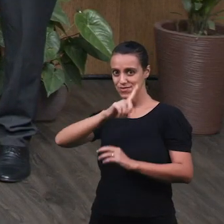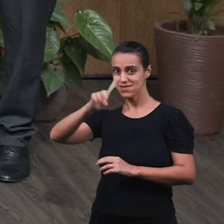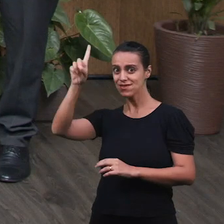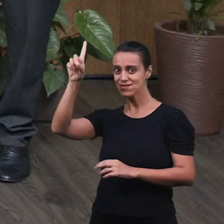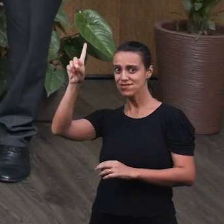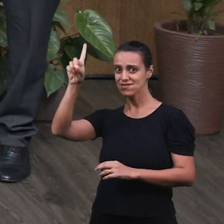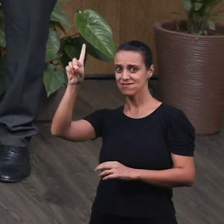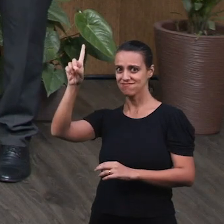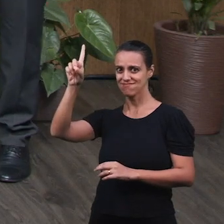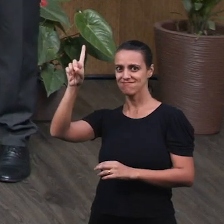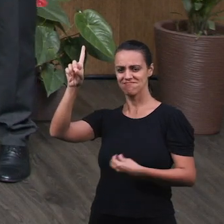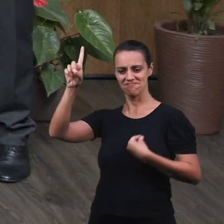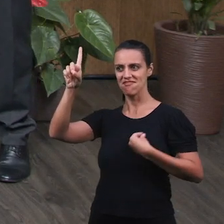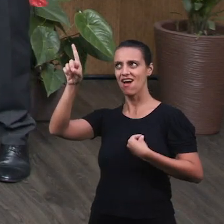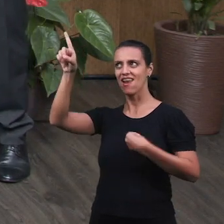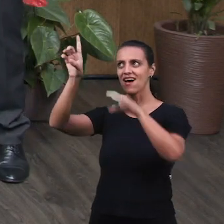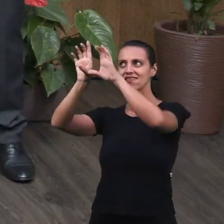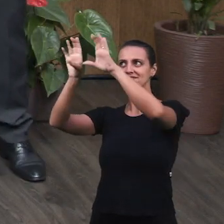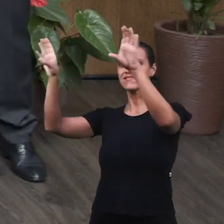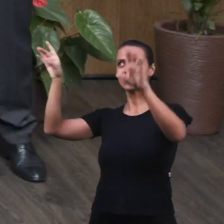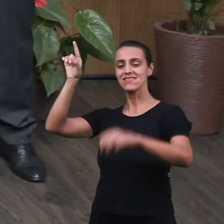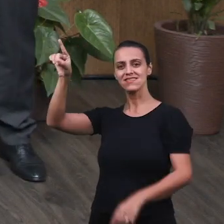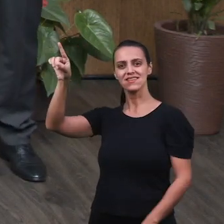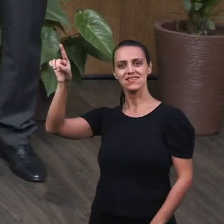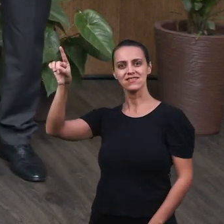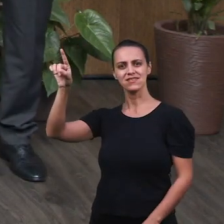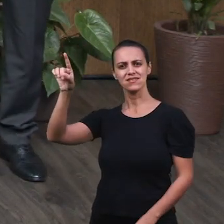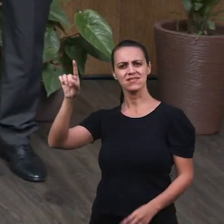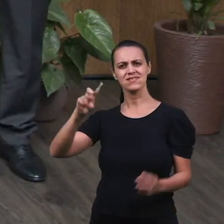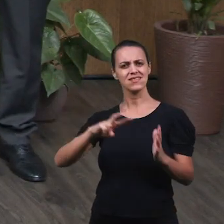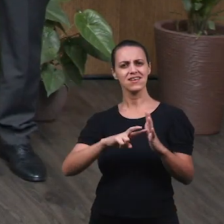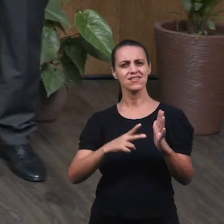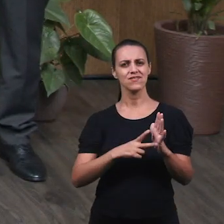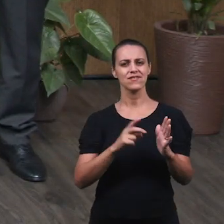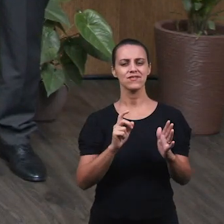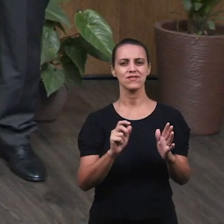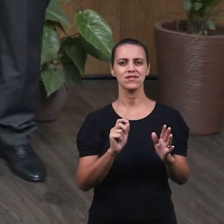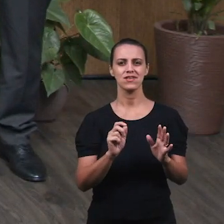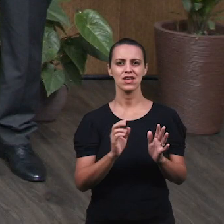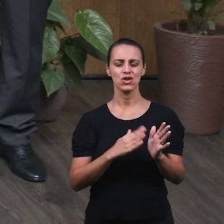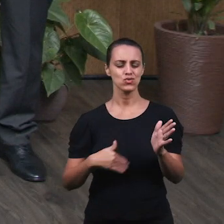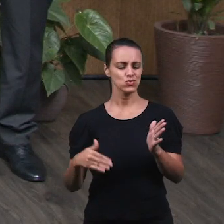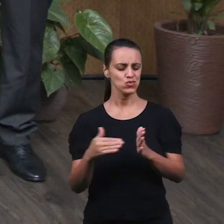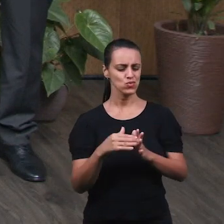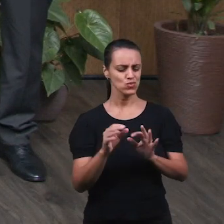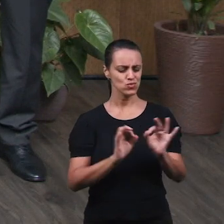l'éternité. C'est-à-dire, tout le projet de salut de l'homme